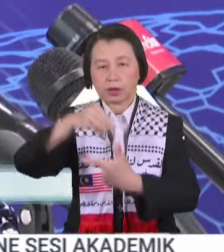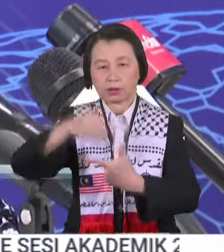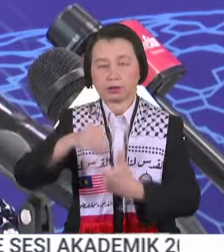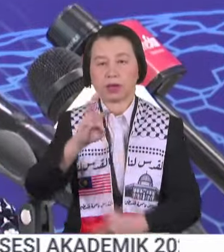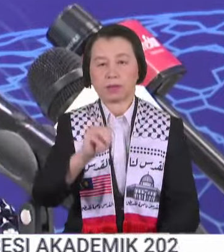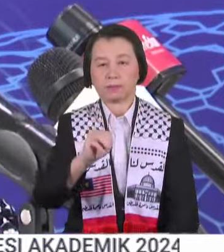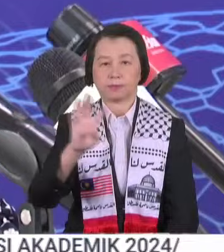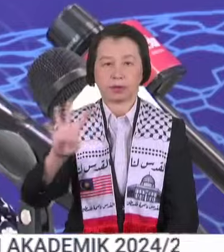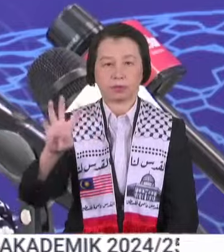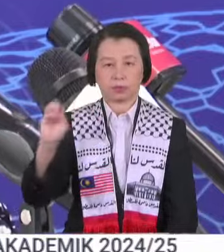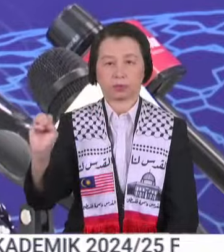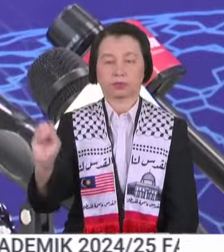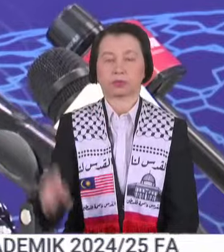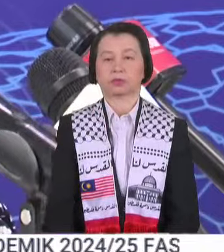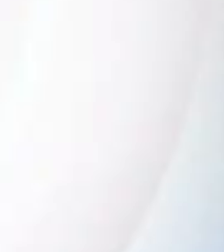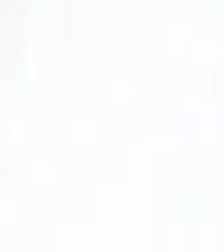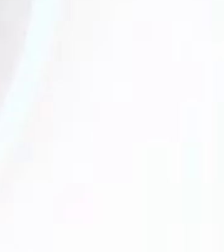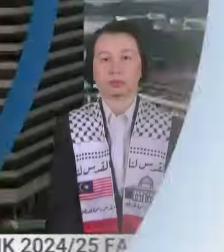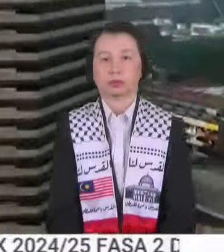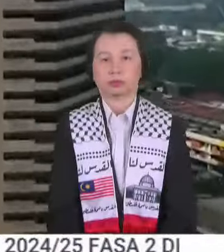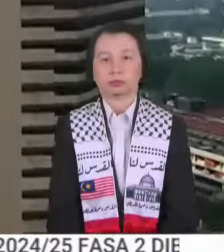M40.